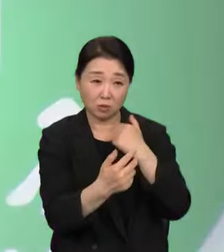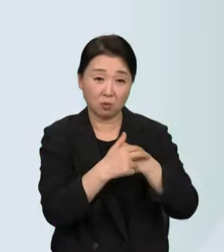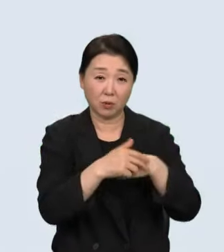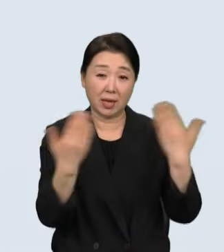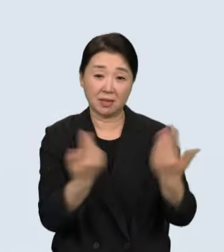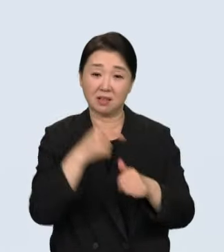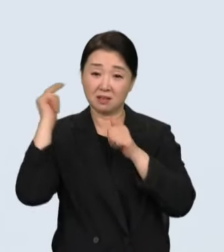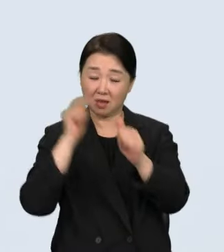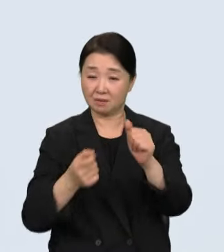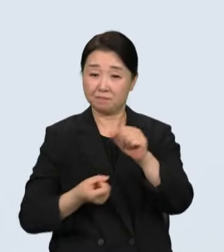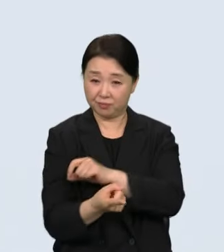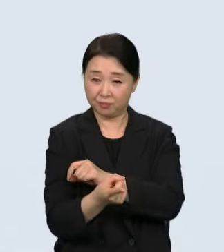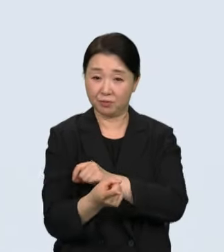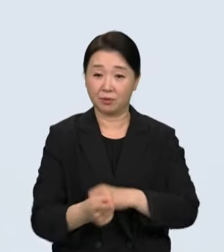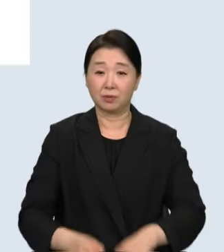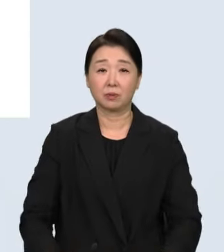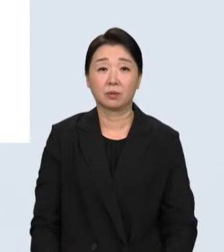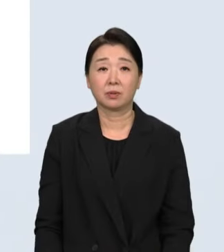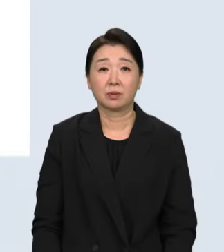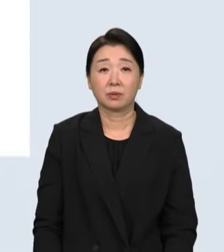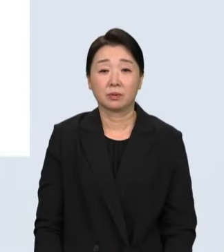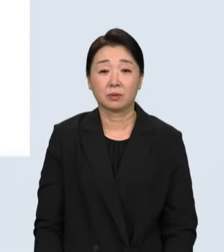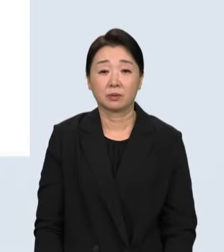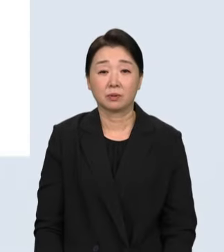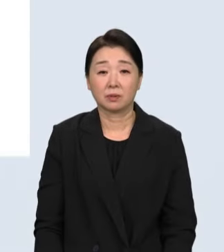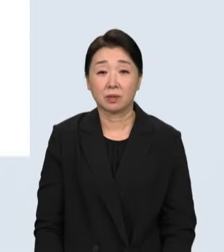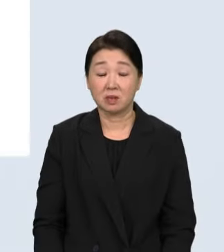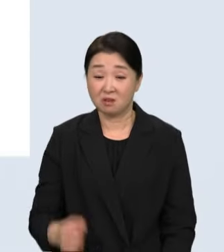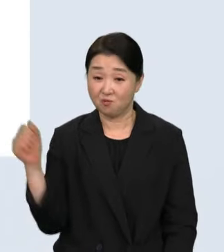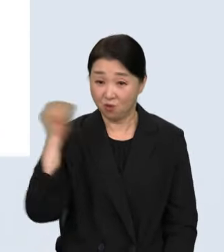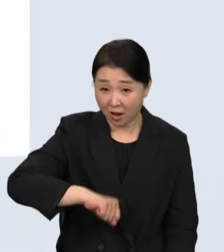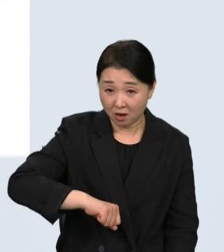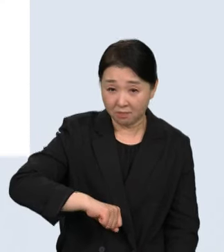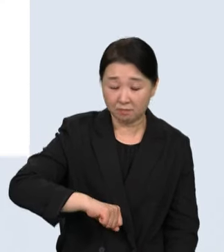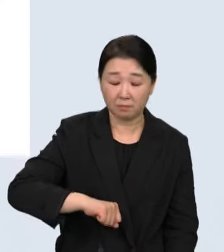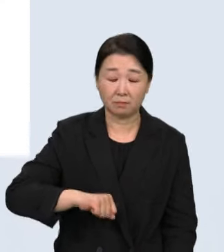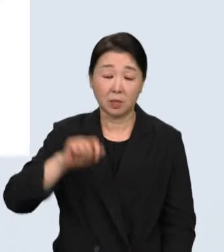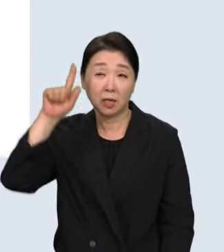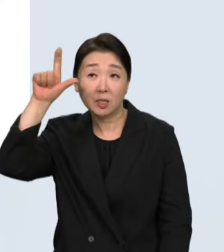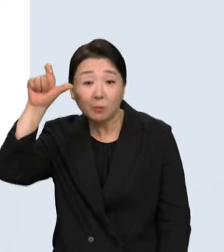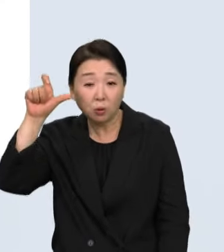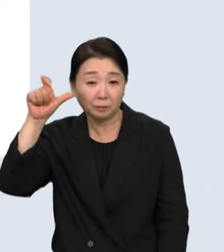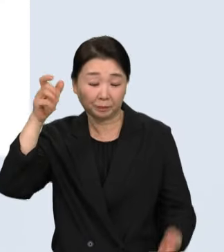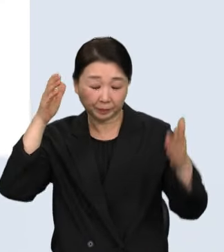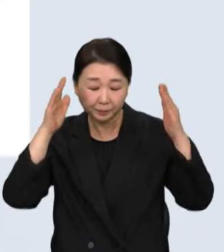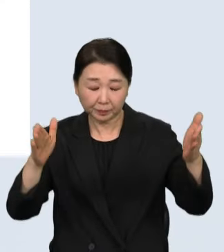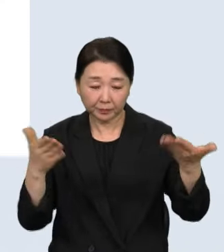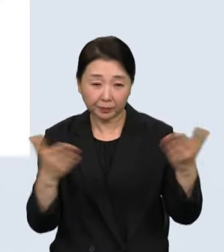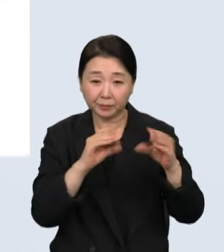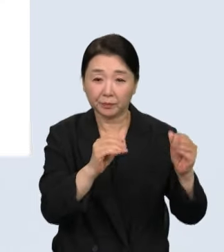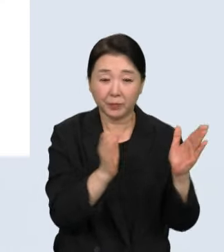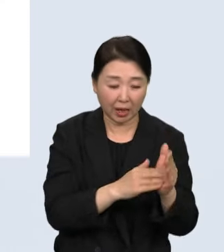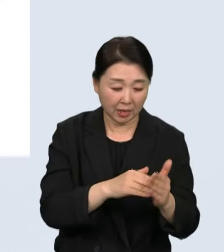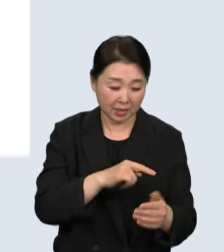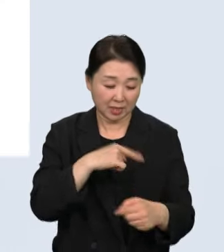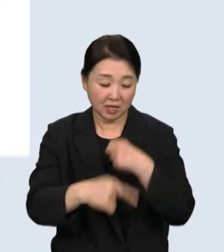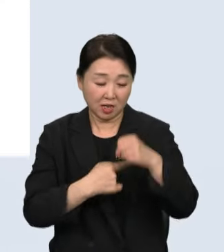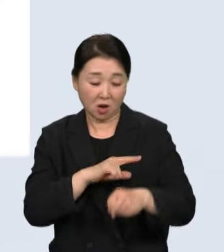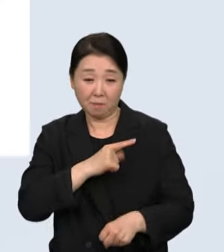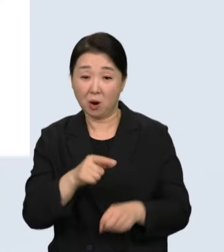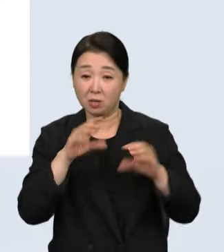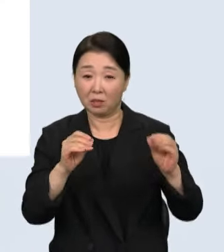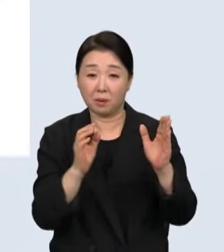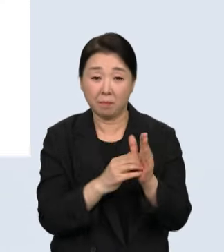개시 명령을 전달하기로 했습니다. 이를 위반하면 15일 영업정지와 1년 이내 면허정지, 징역